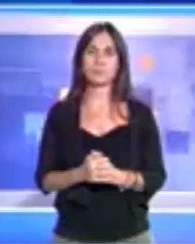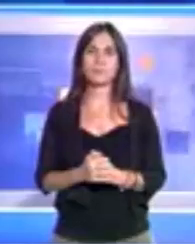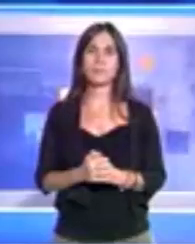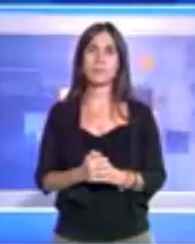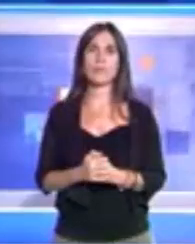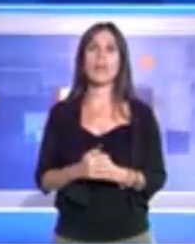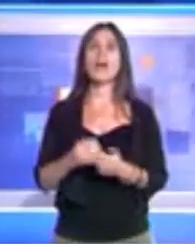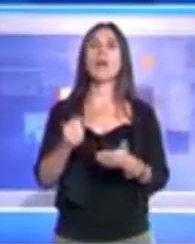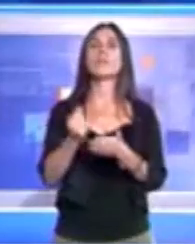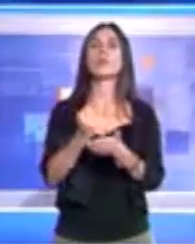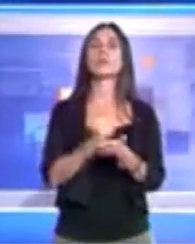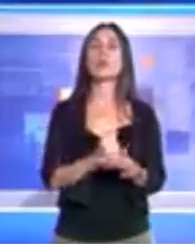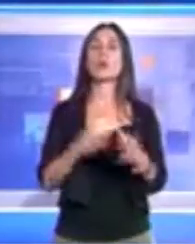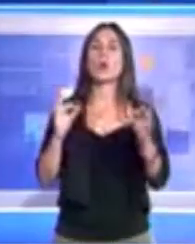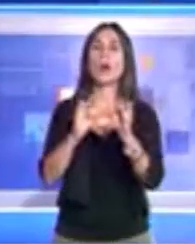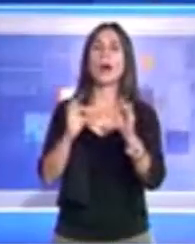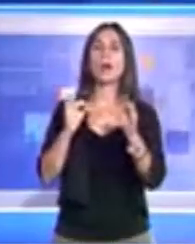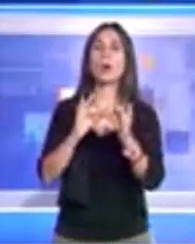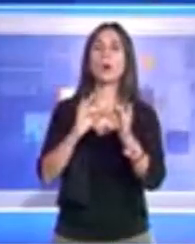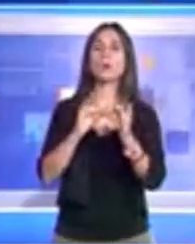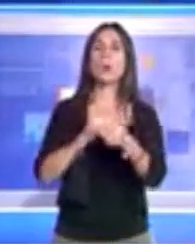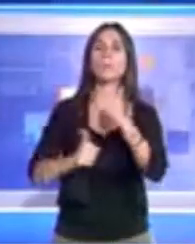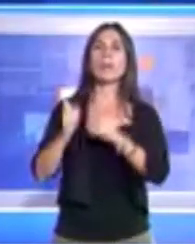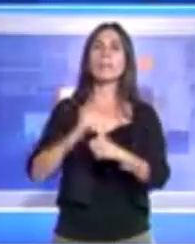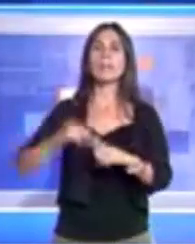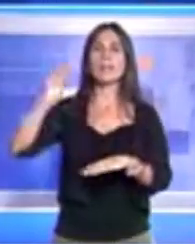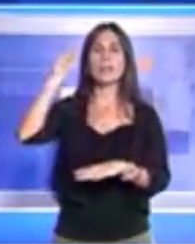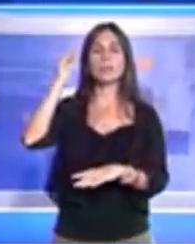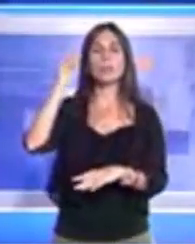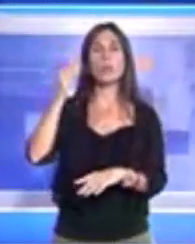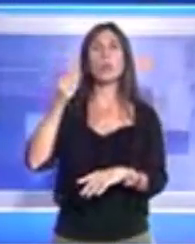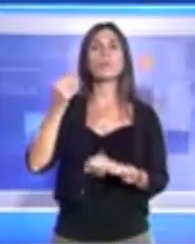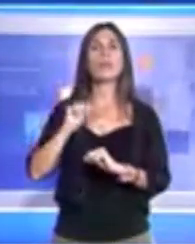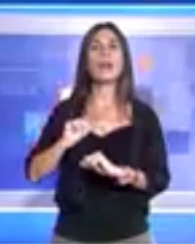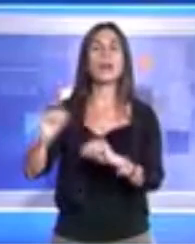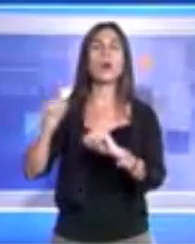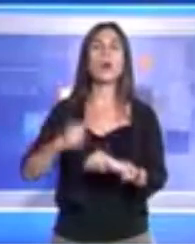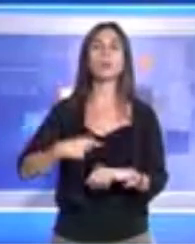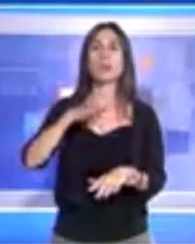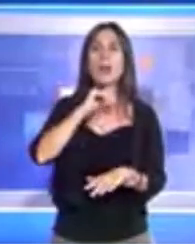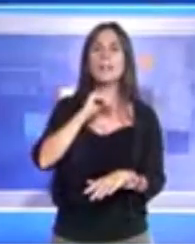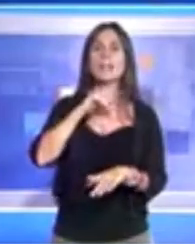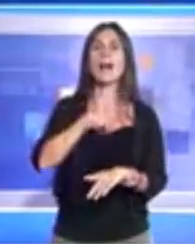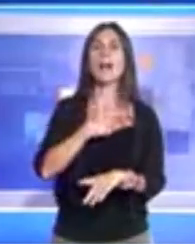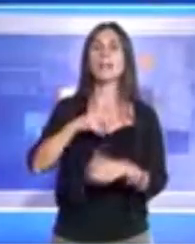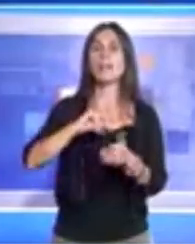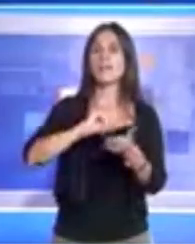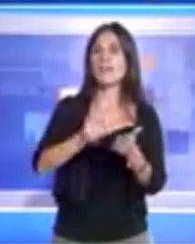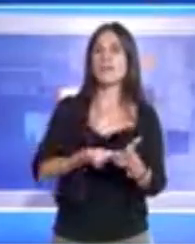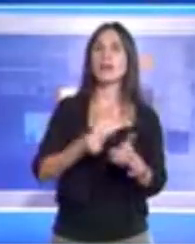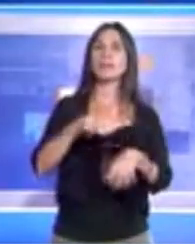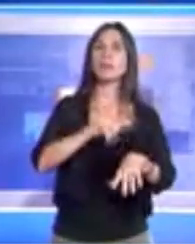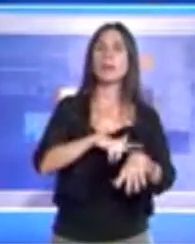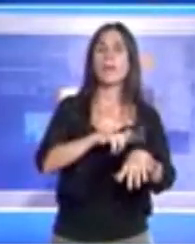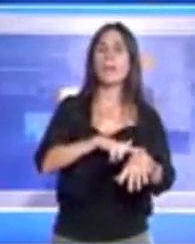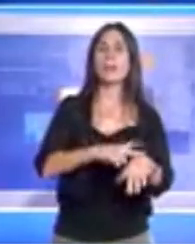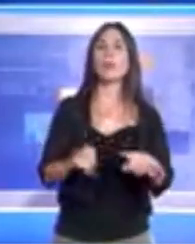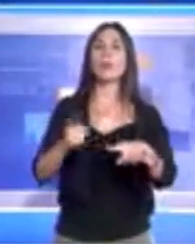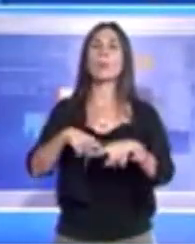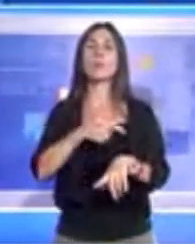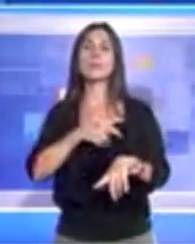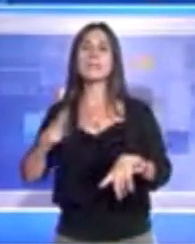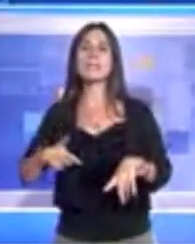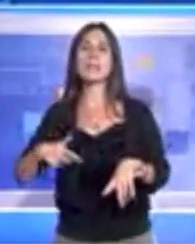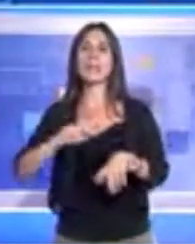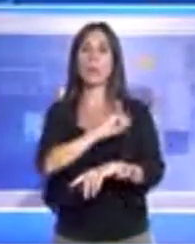un protocollo d'Intesa per prevenire le truffe ai danni delle persone anziane lo hanno siglato il prefetto e il sindaco